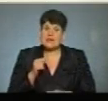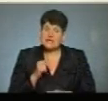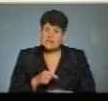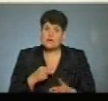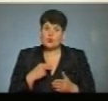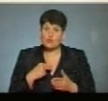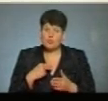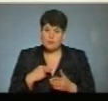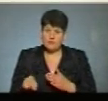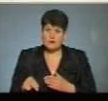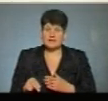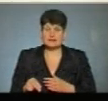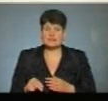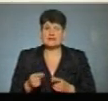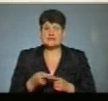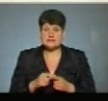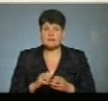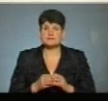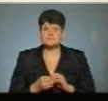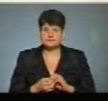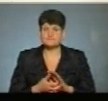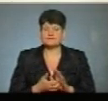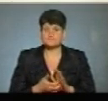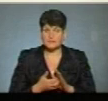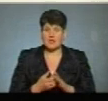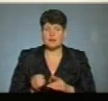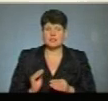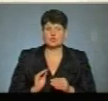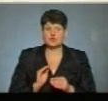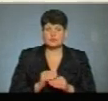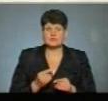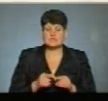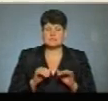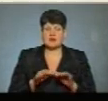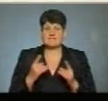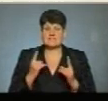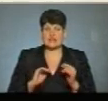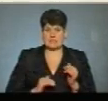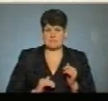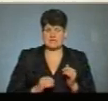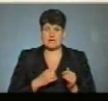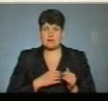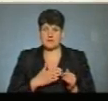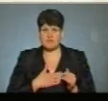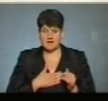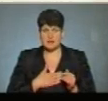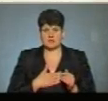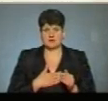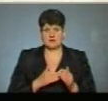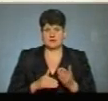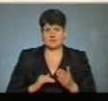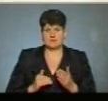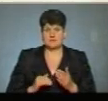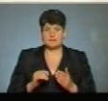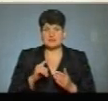їх купити, як завжди, в нас в Україні зараз ними є дефіцит, але долучився до цієї справи і великий бізнес, і приватні